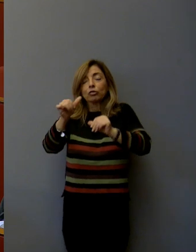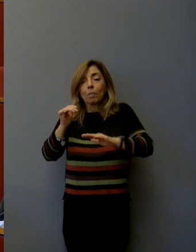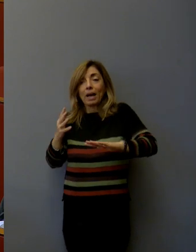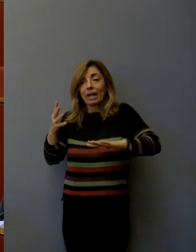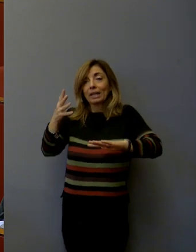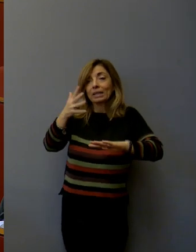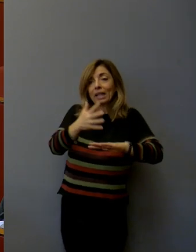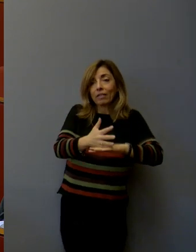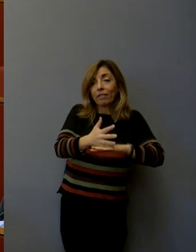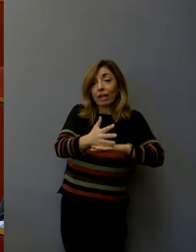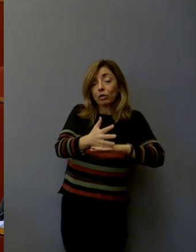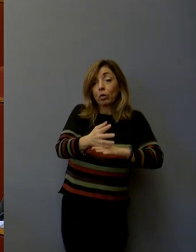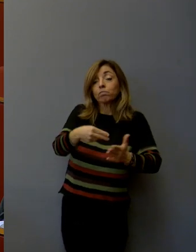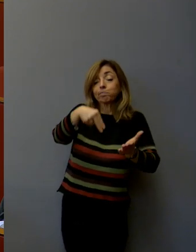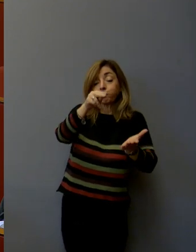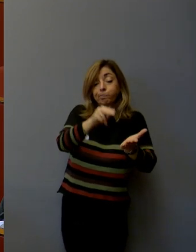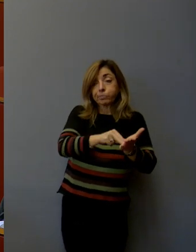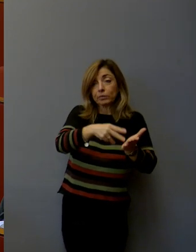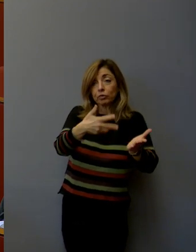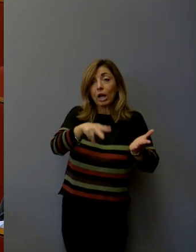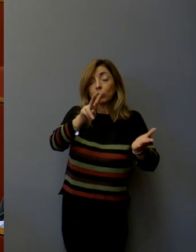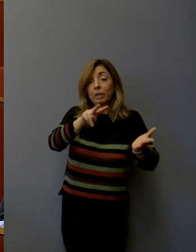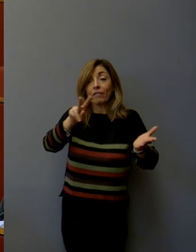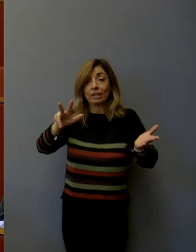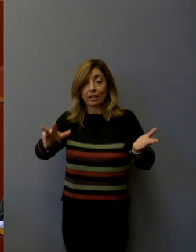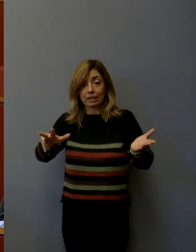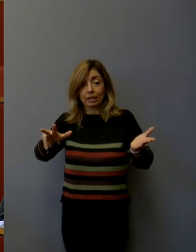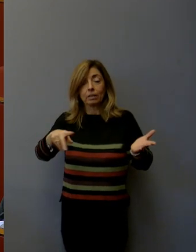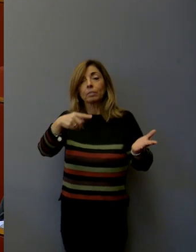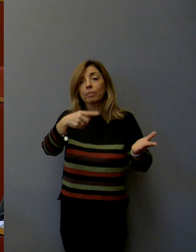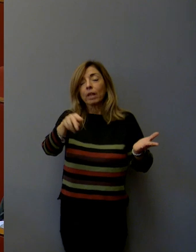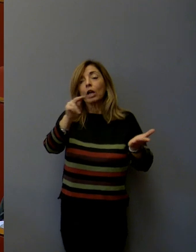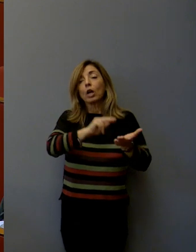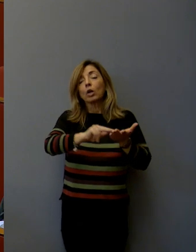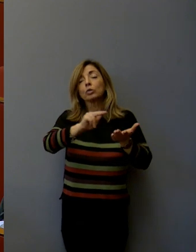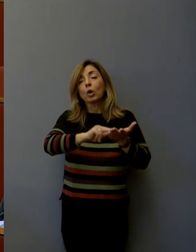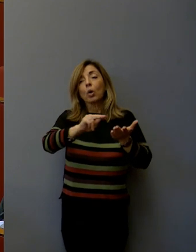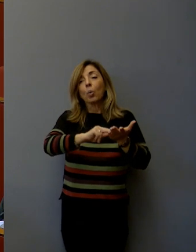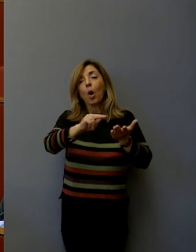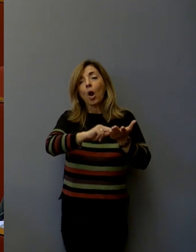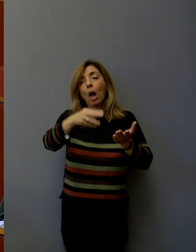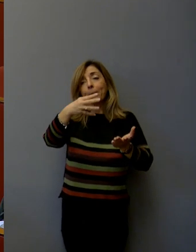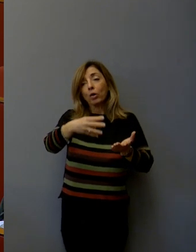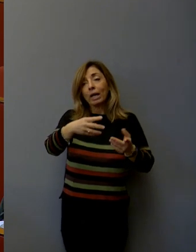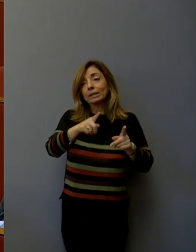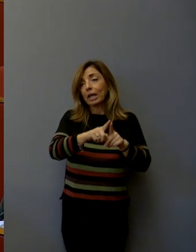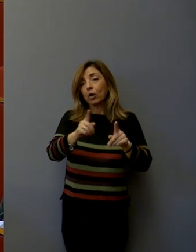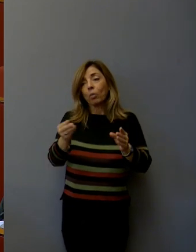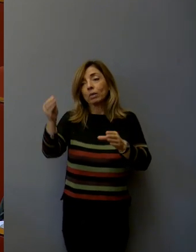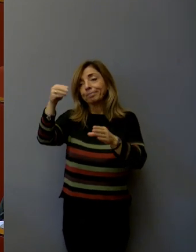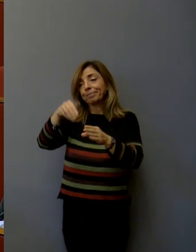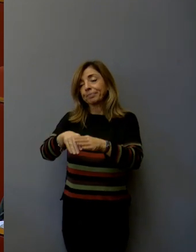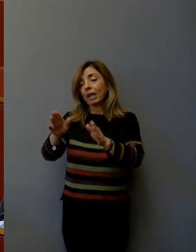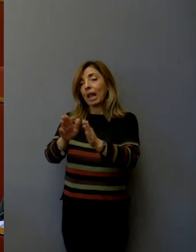annualità 2023 quindi la scuola del monastero la consideriamo anche questa nel libro dei sogni